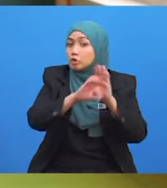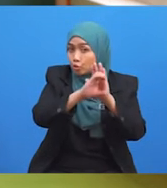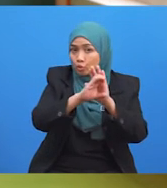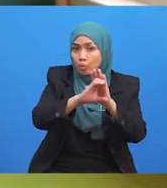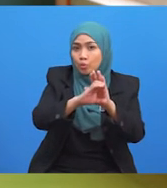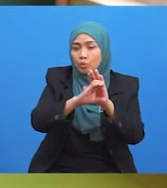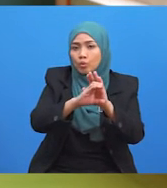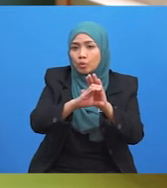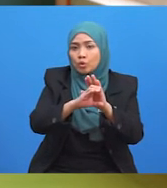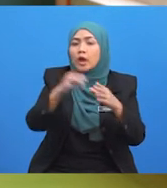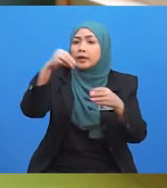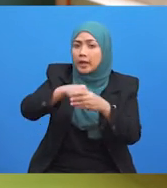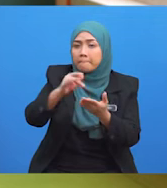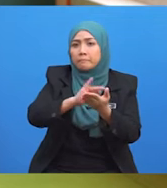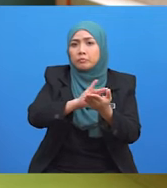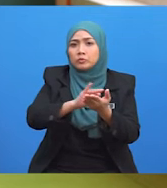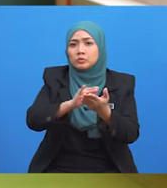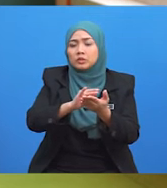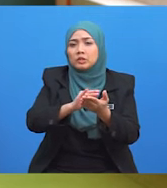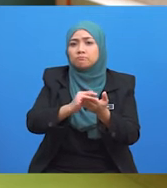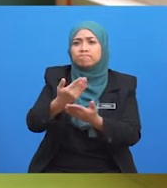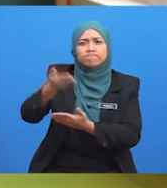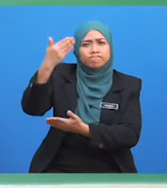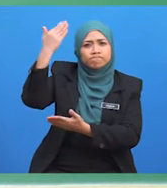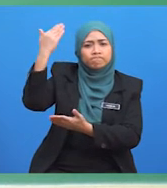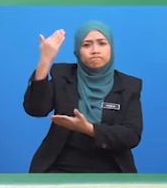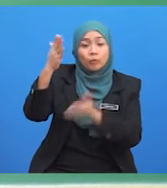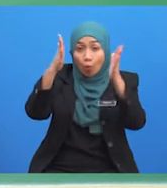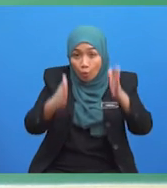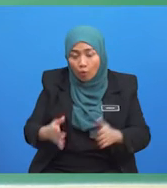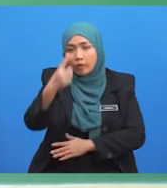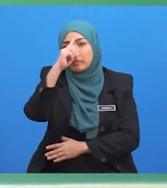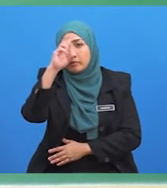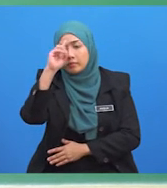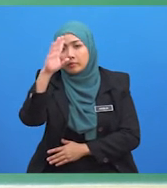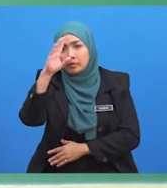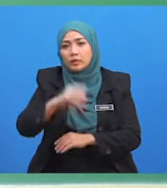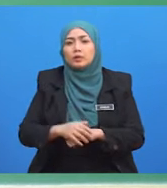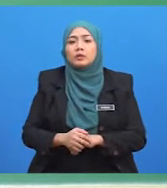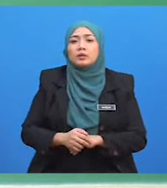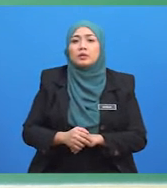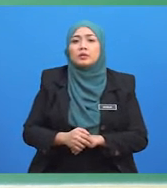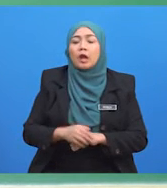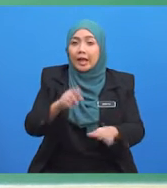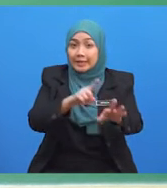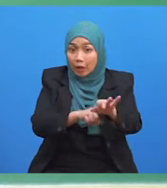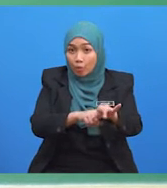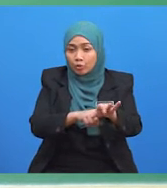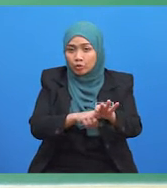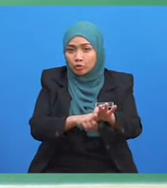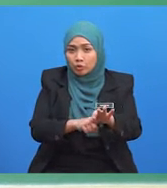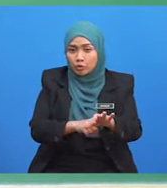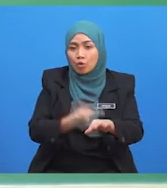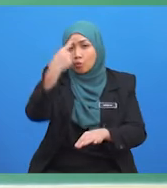Contohnya, dalam perubatan tradisional kaum India, daun semambu digunakan untuk merawat